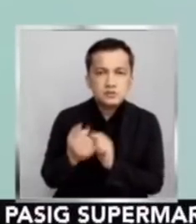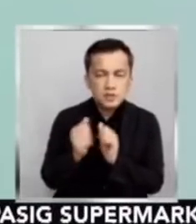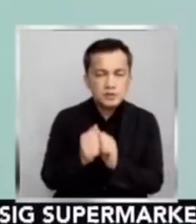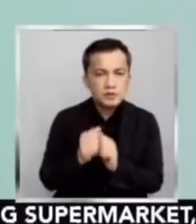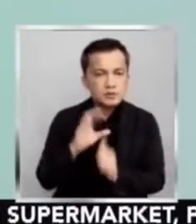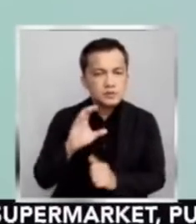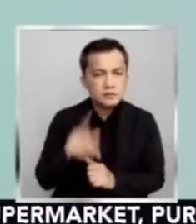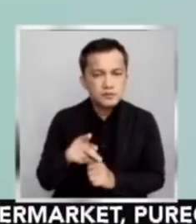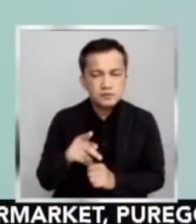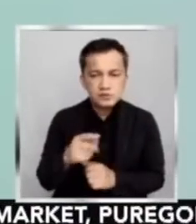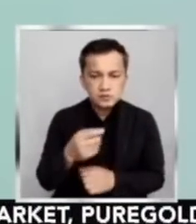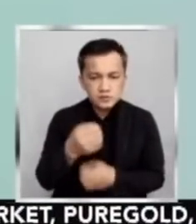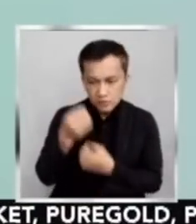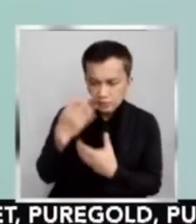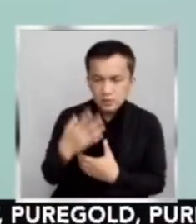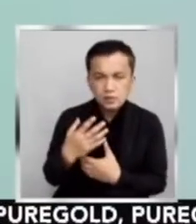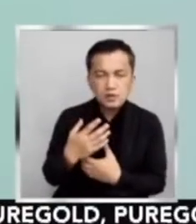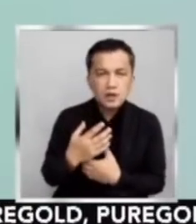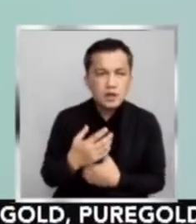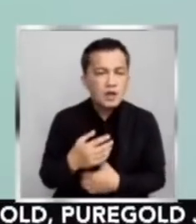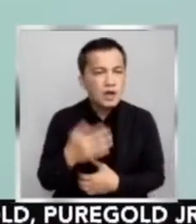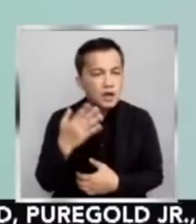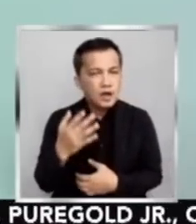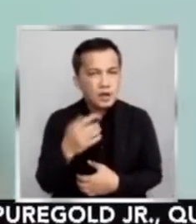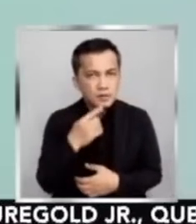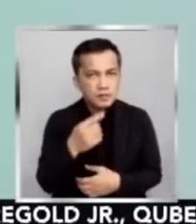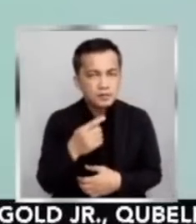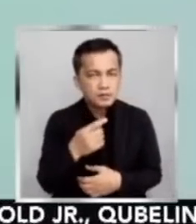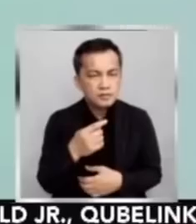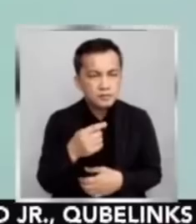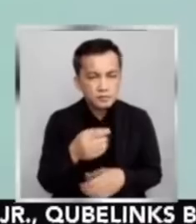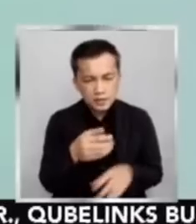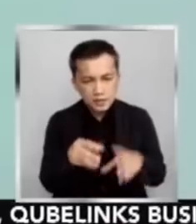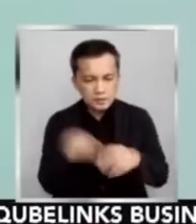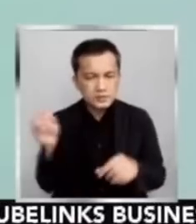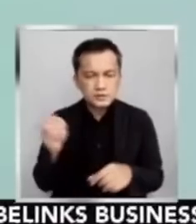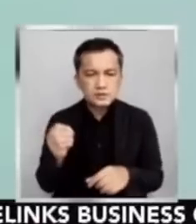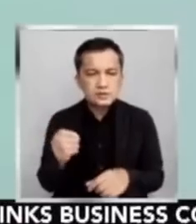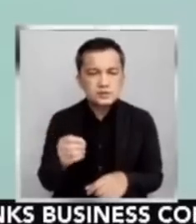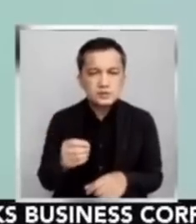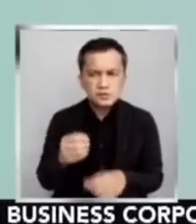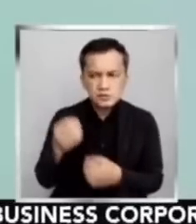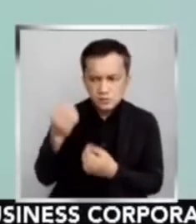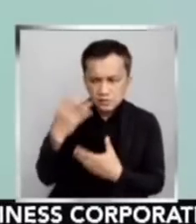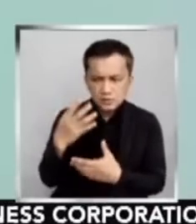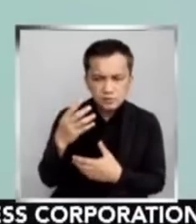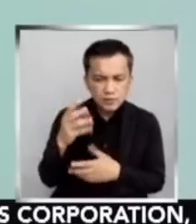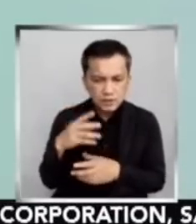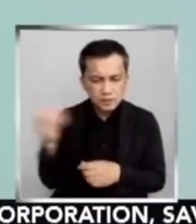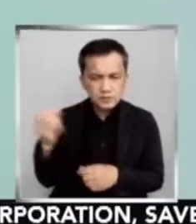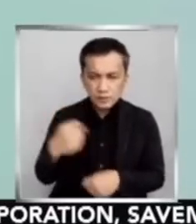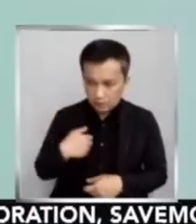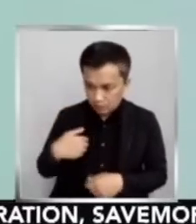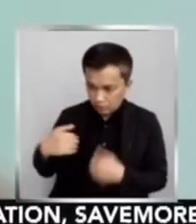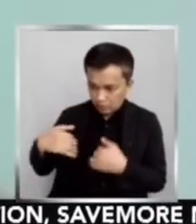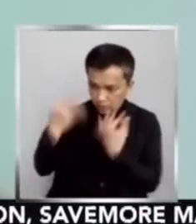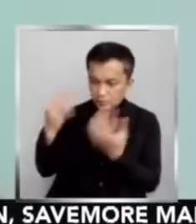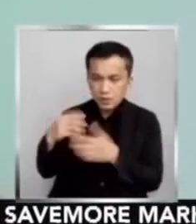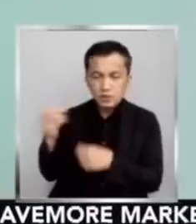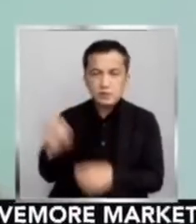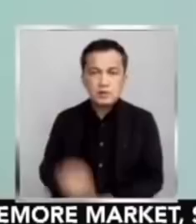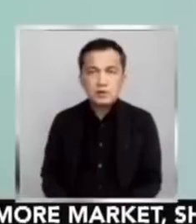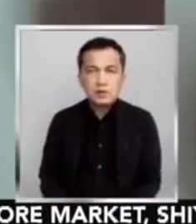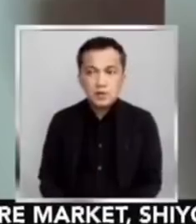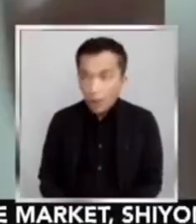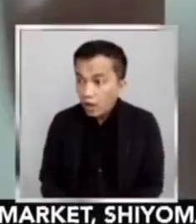niya, palabasin ko na lang po. Pinarinig niya sa akin. Napalalabasin niya ako. Yung sabi ko, ha?